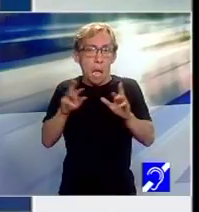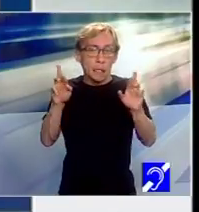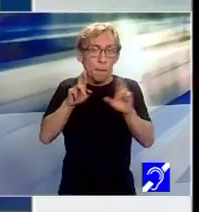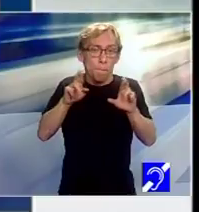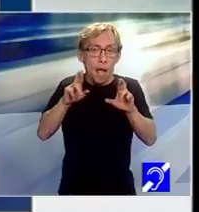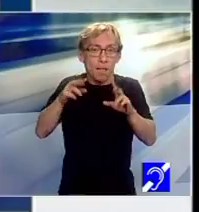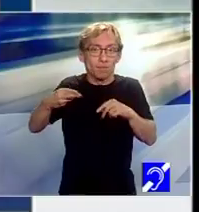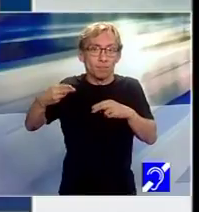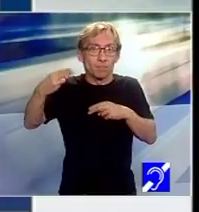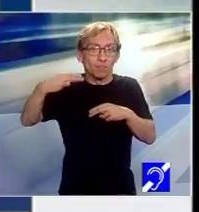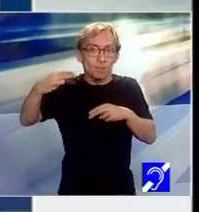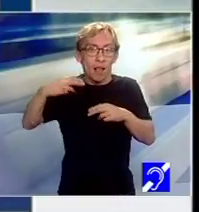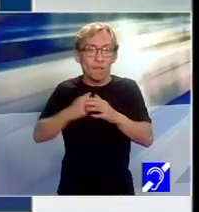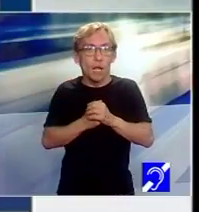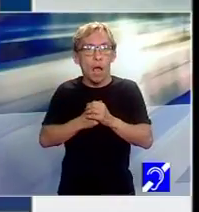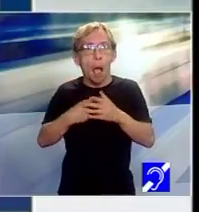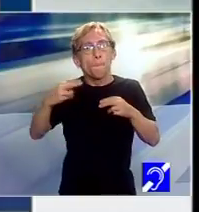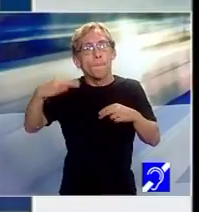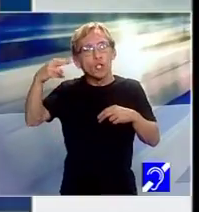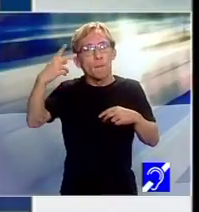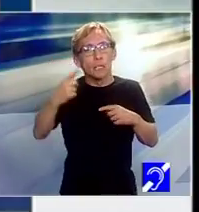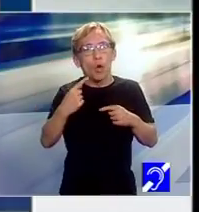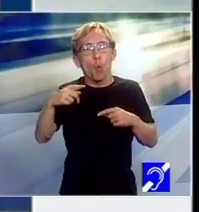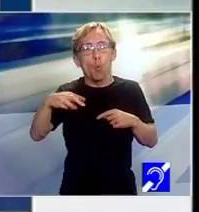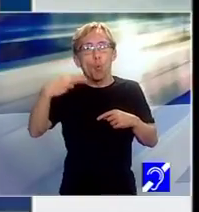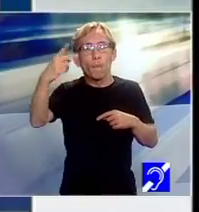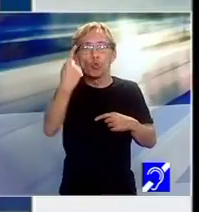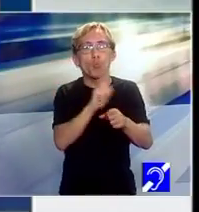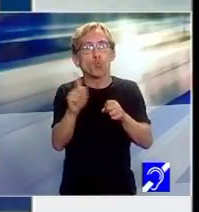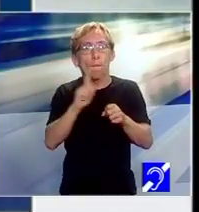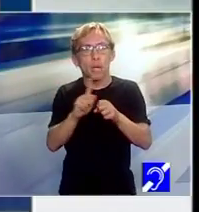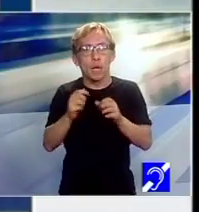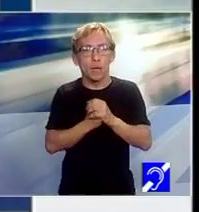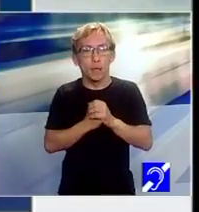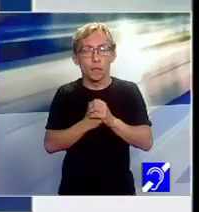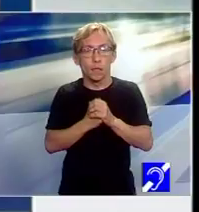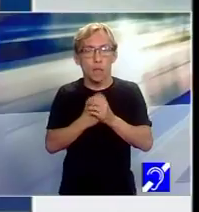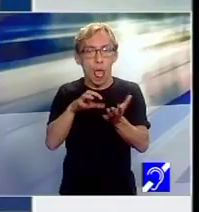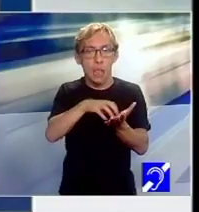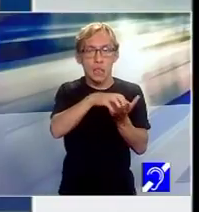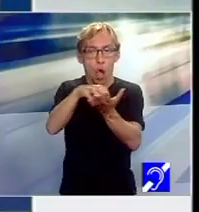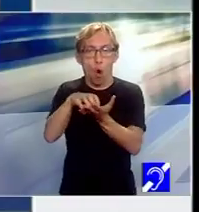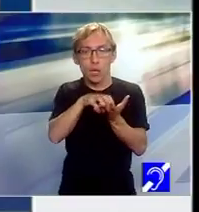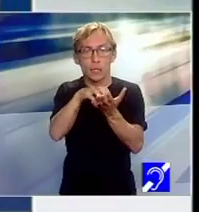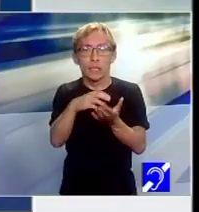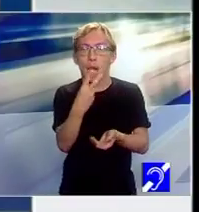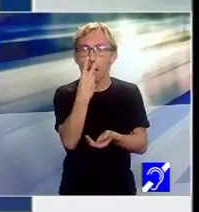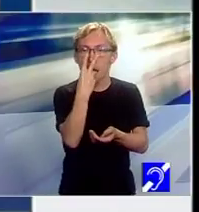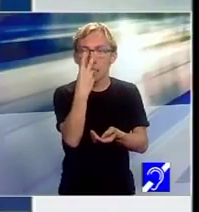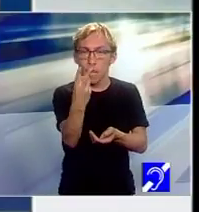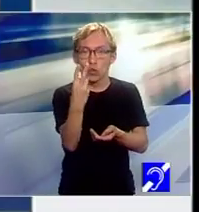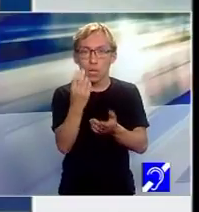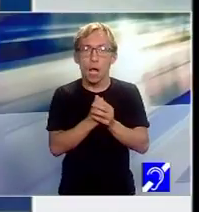la Virgil. Mergem mai departe deocamdată cu subiectul următor. Ne orientăm atenția spre stagiunea Operei